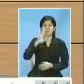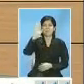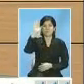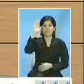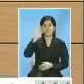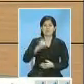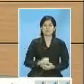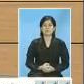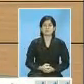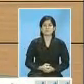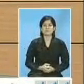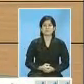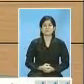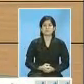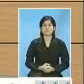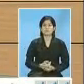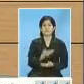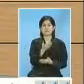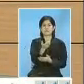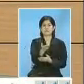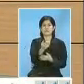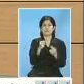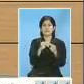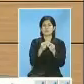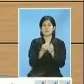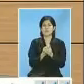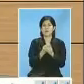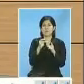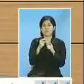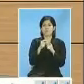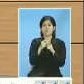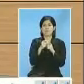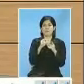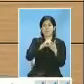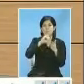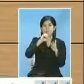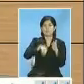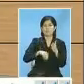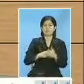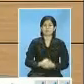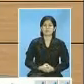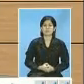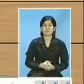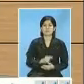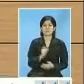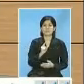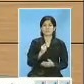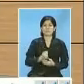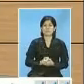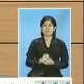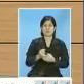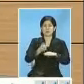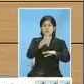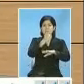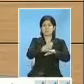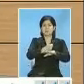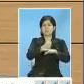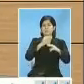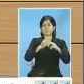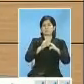านผู้อภิปรายให้ถอนคำพูดเนื่องด้วยทำให้อธิบดีเสียห